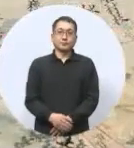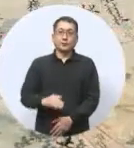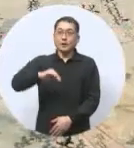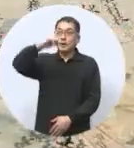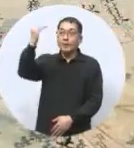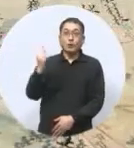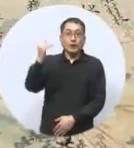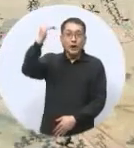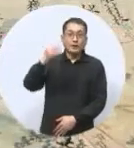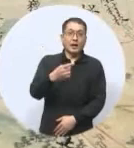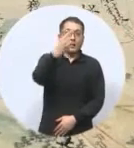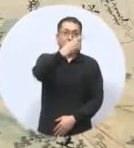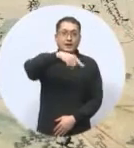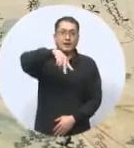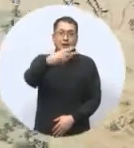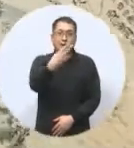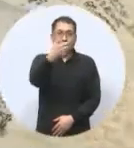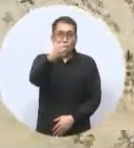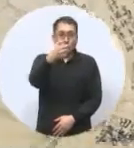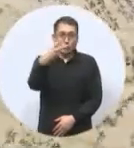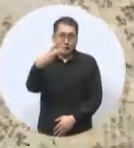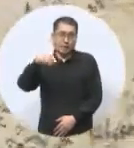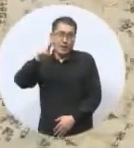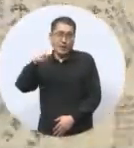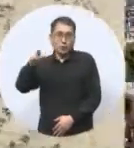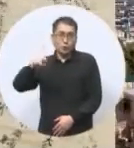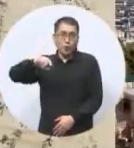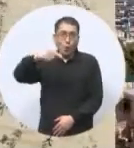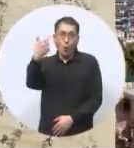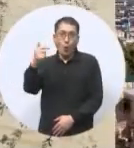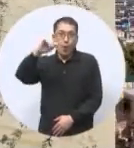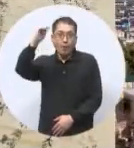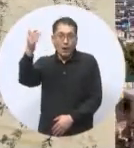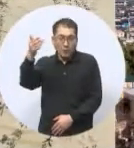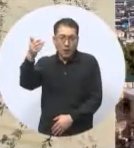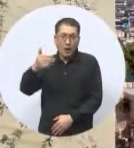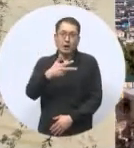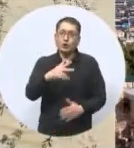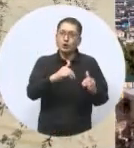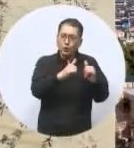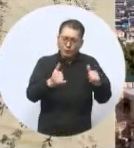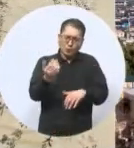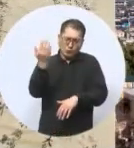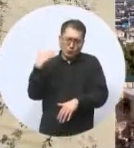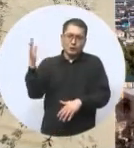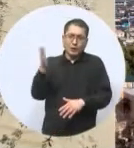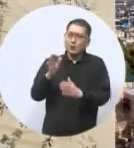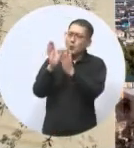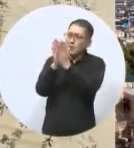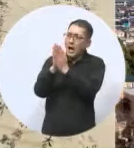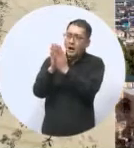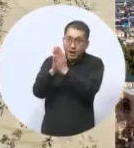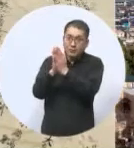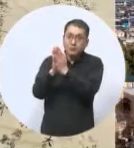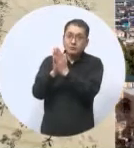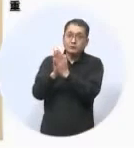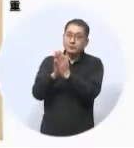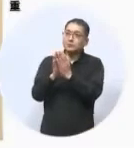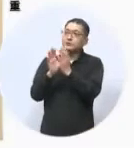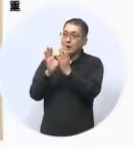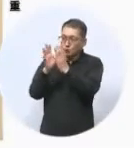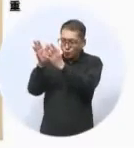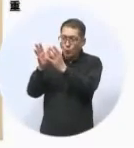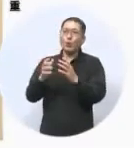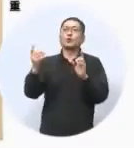標高1252メートルの大山は古くから庶民の山岳信仰の対象とされ、江戸時代